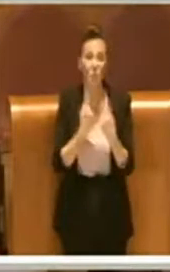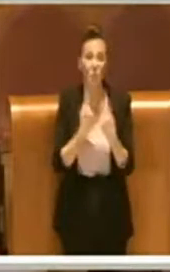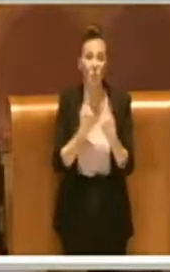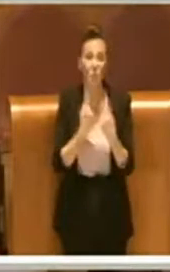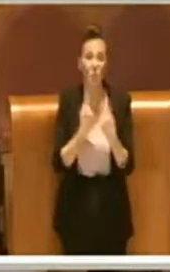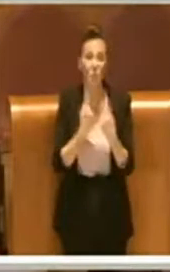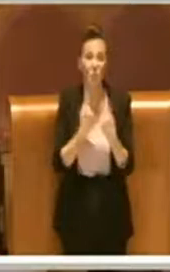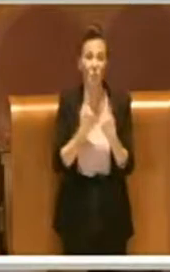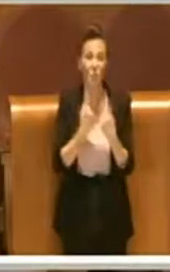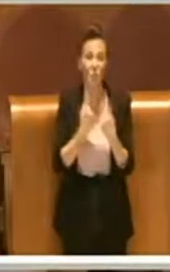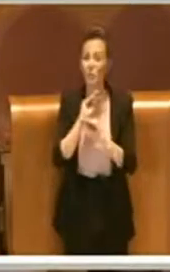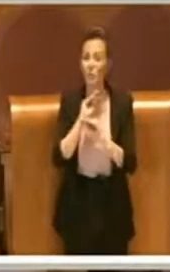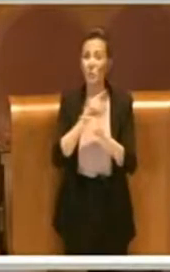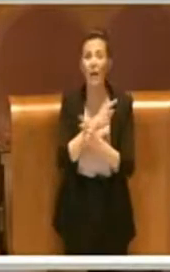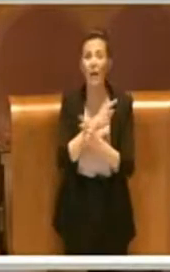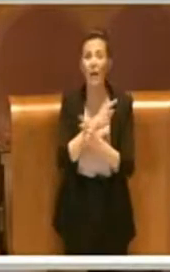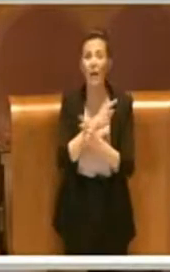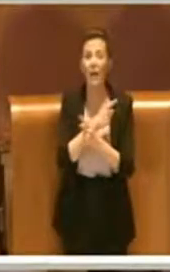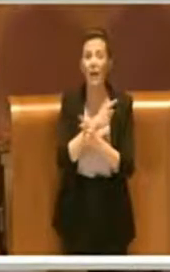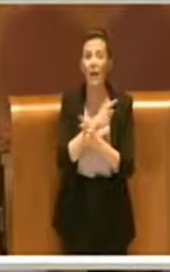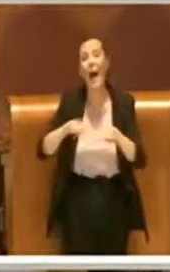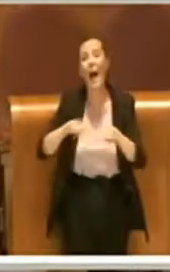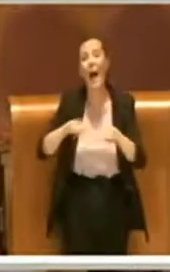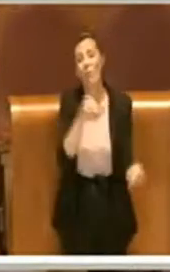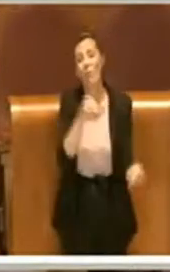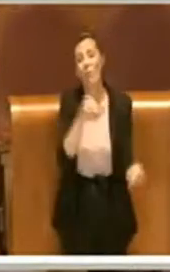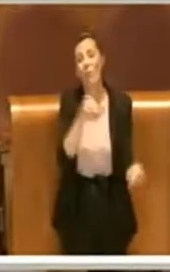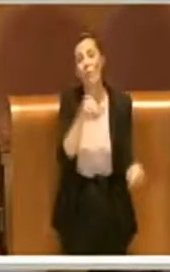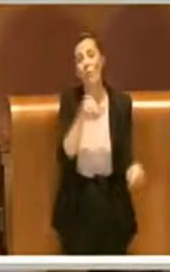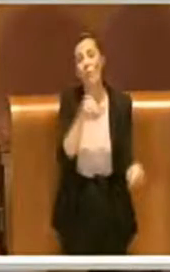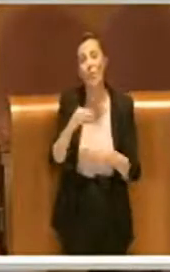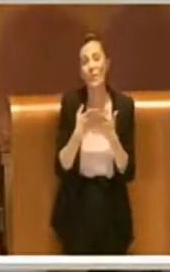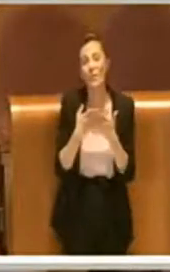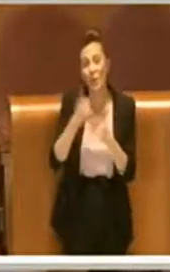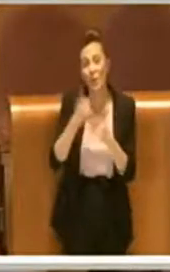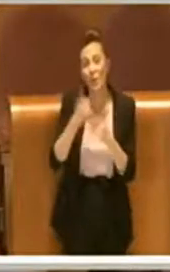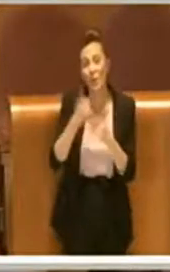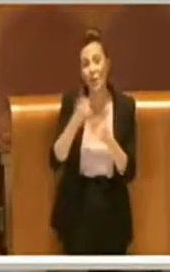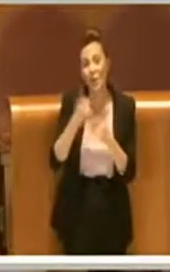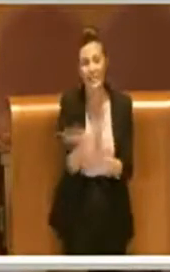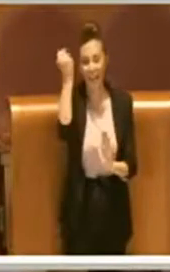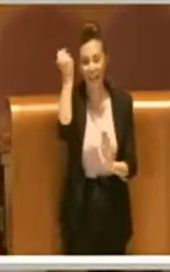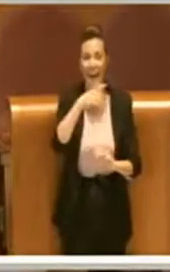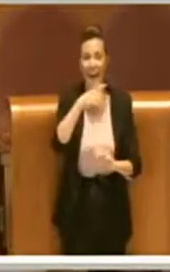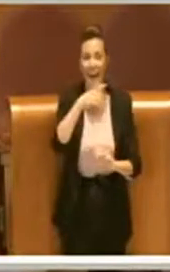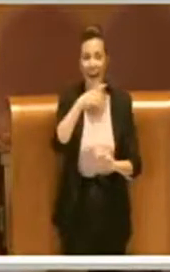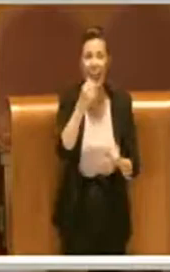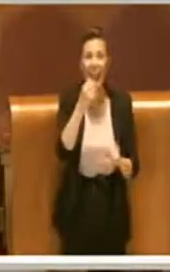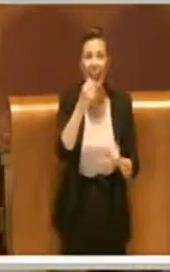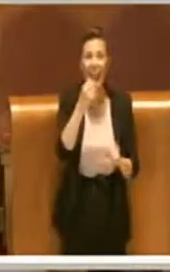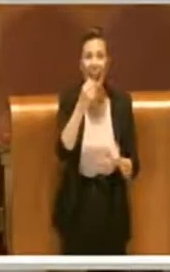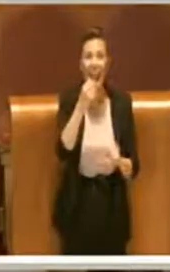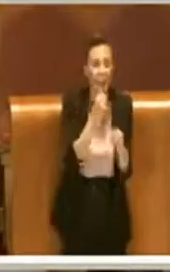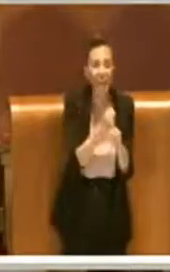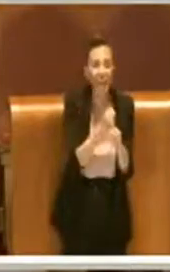io chiedo all'Aula un voto favorevole per salvare anche i laboratori di artigianato alimentare. Grazie.